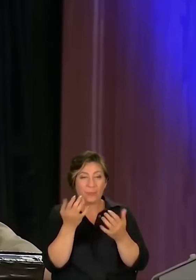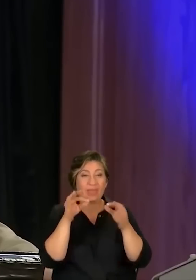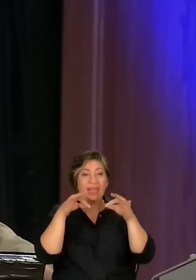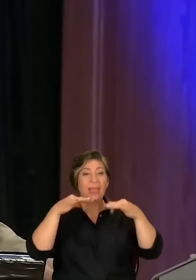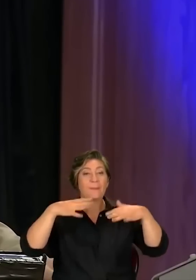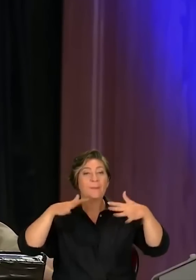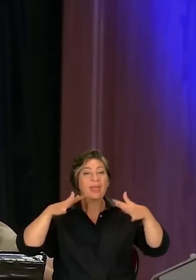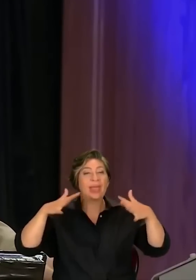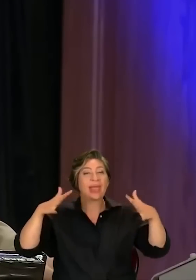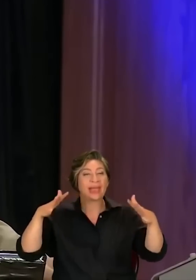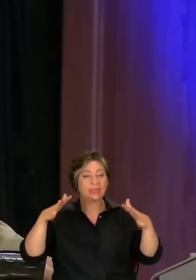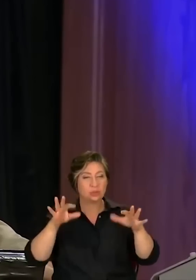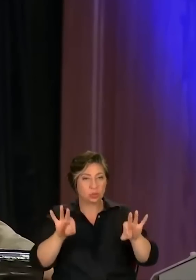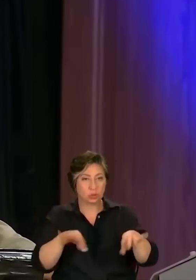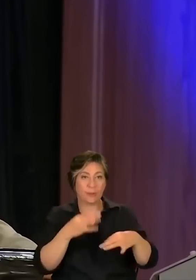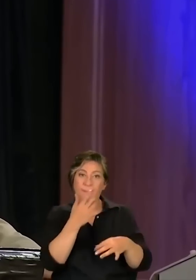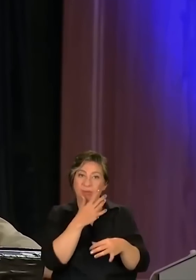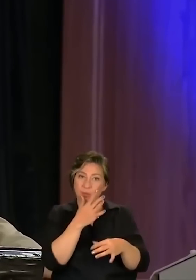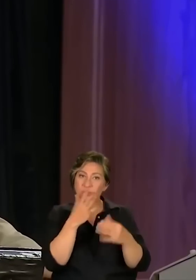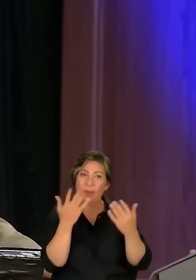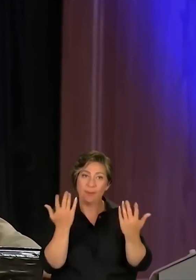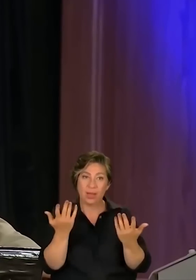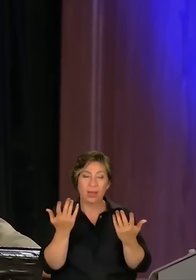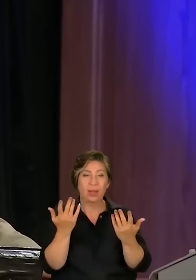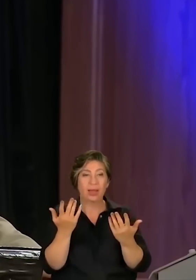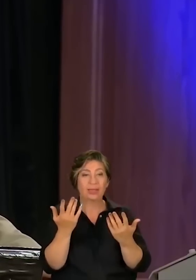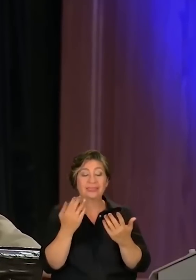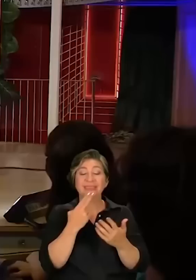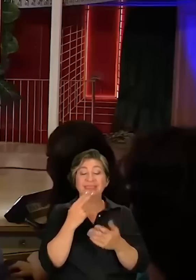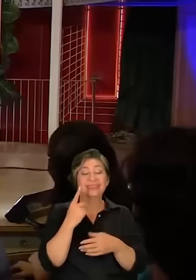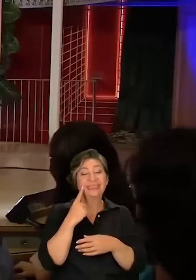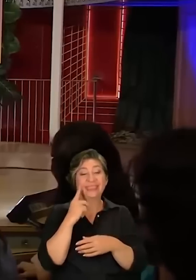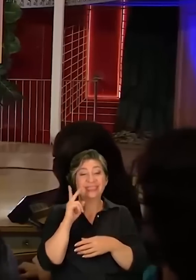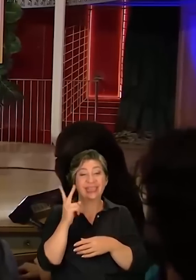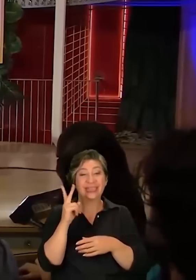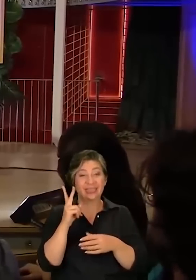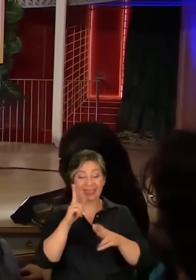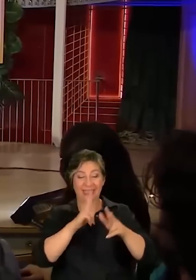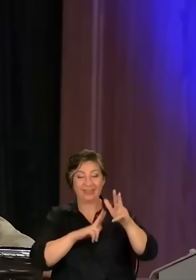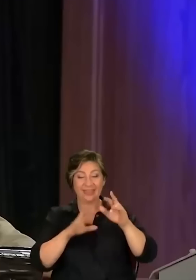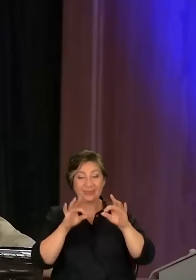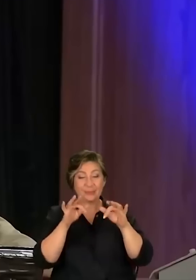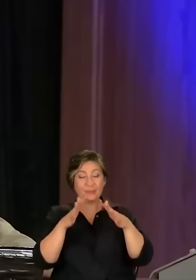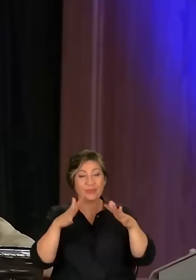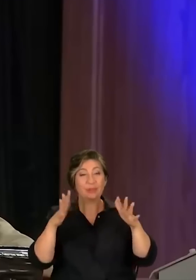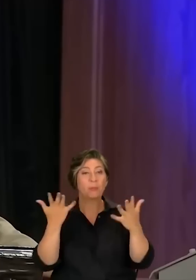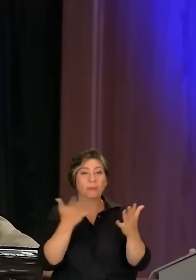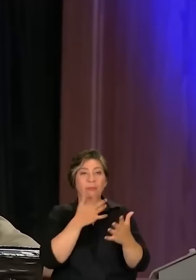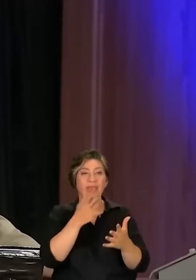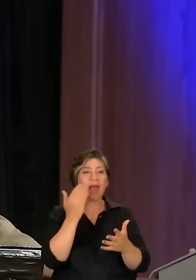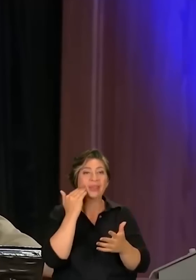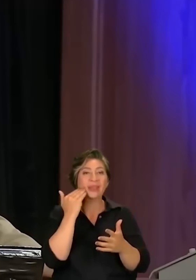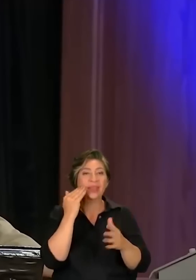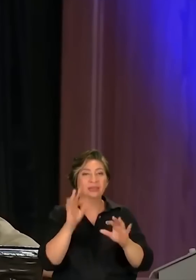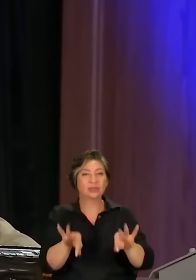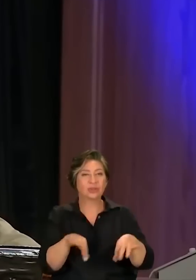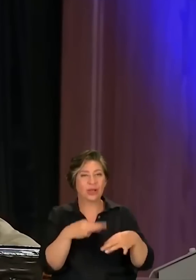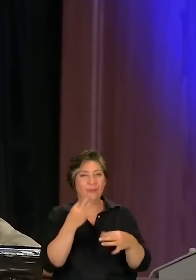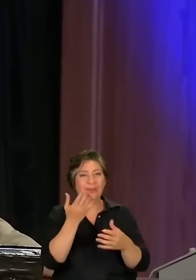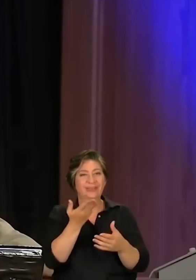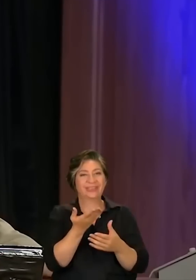ipek çorap biliyoruz. Fakat Seda hanımefendinin üzerindeki ipek çorap değil, bayağı bir anneanne